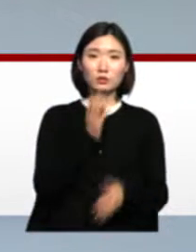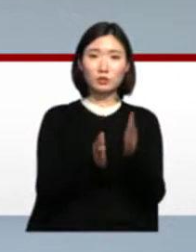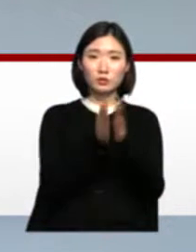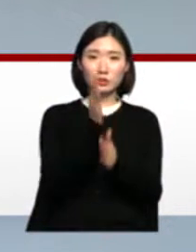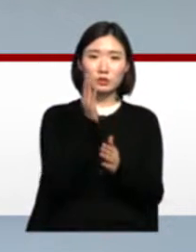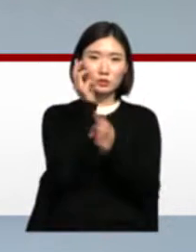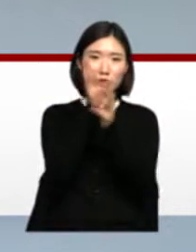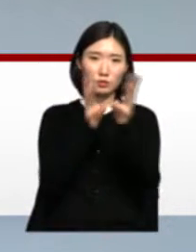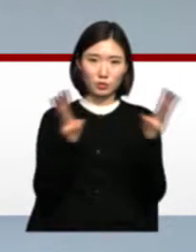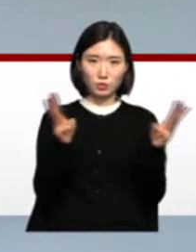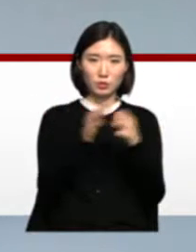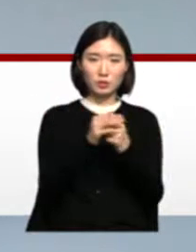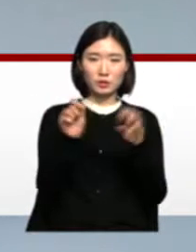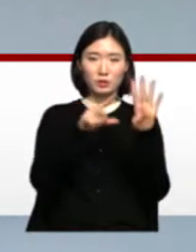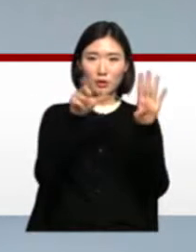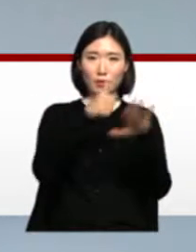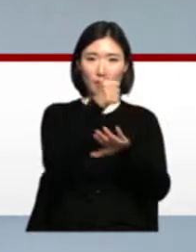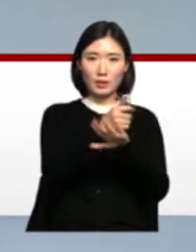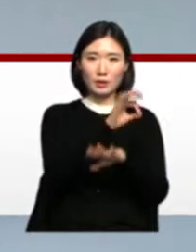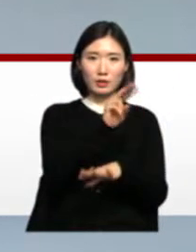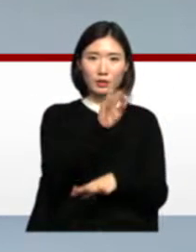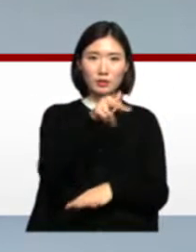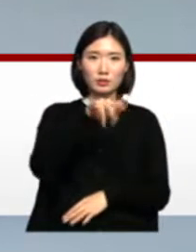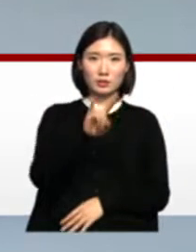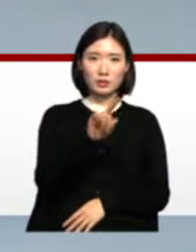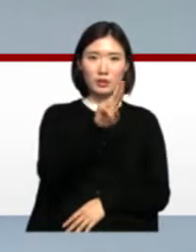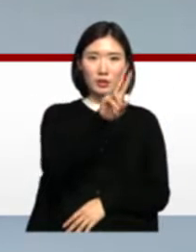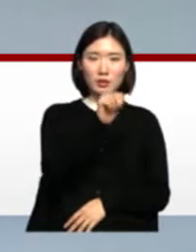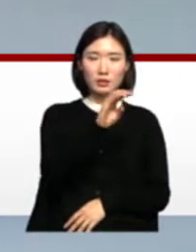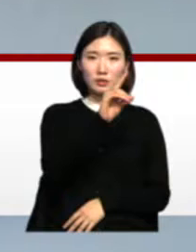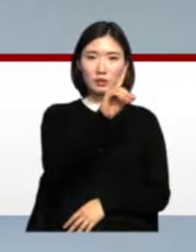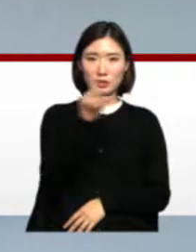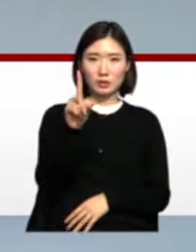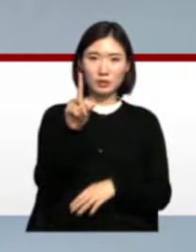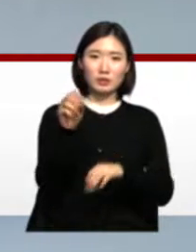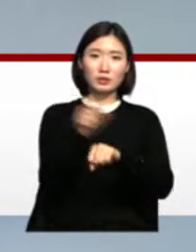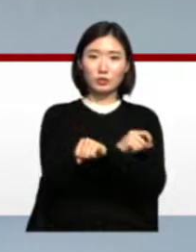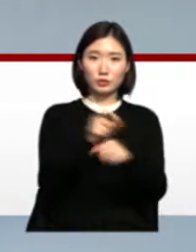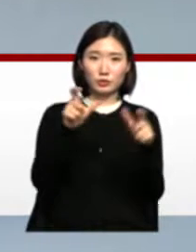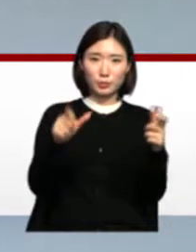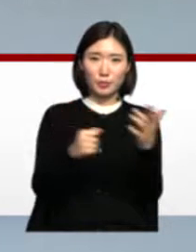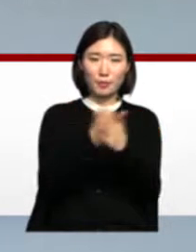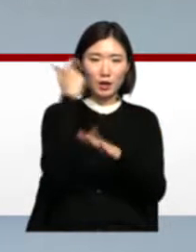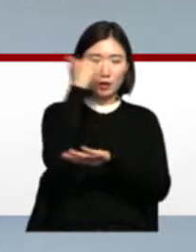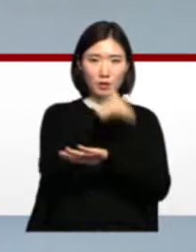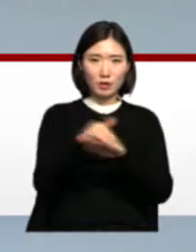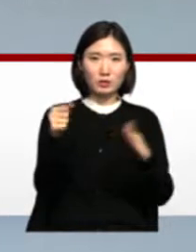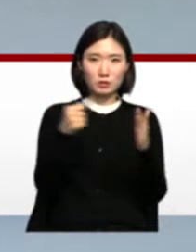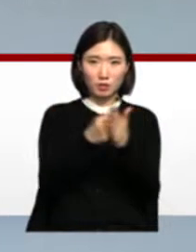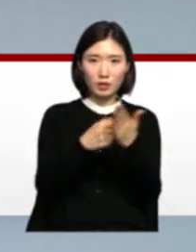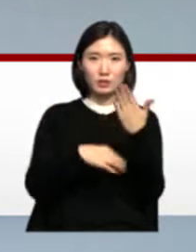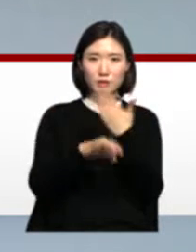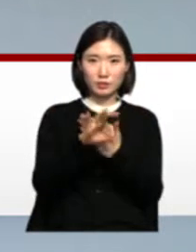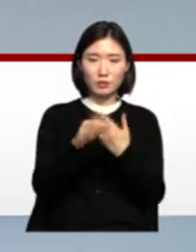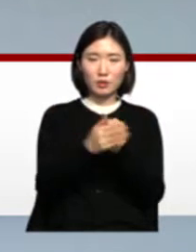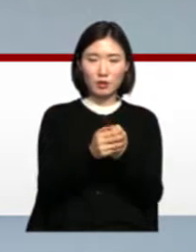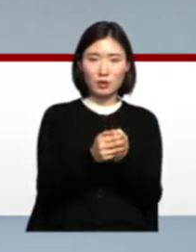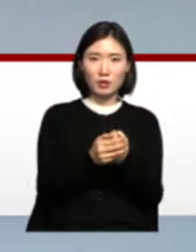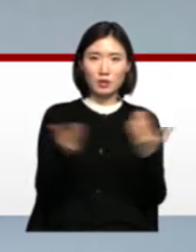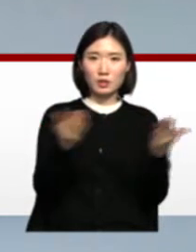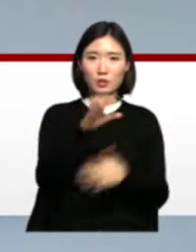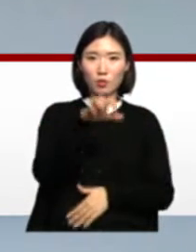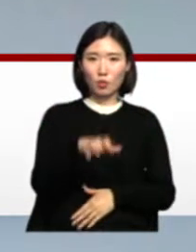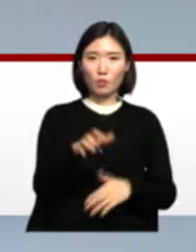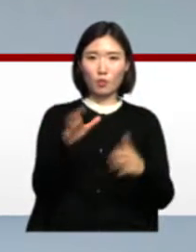서울시와 서초구가 오는 4월 말에 양재 R&D 특구 지정을 신청할 예정입니다. 특구로 지정되면 R&D 업무